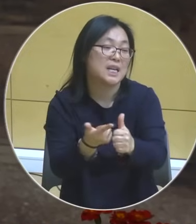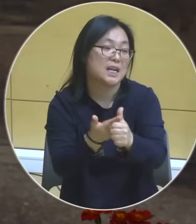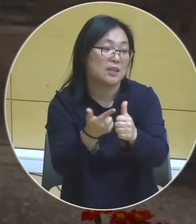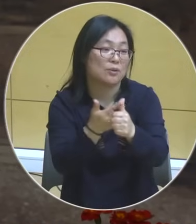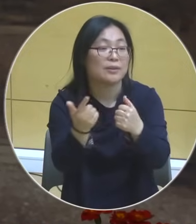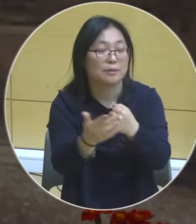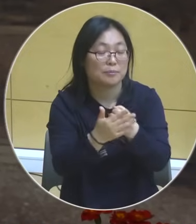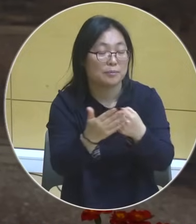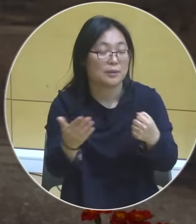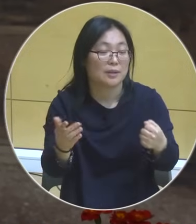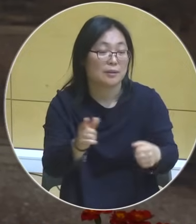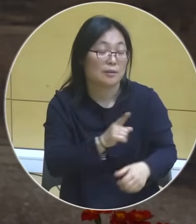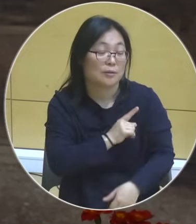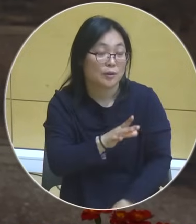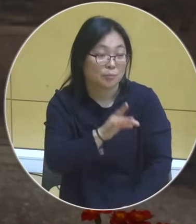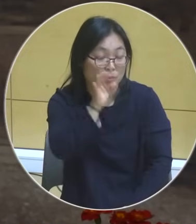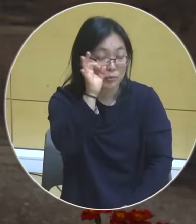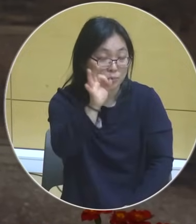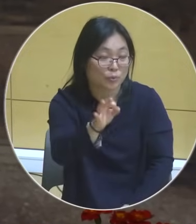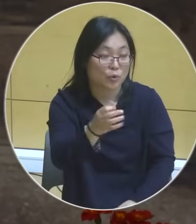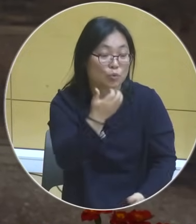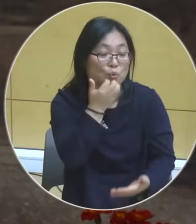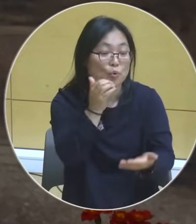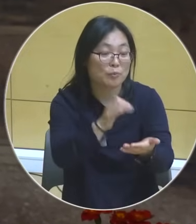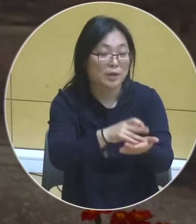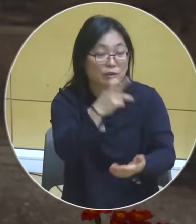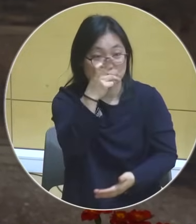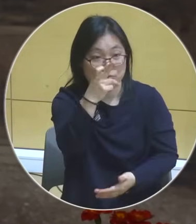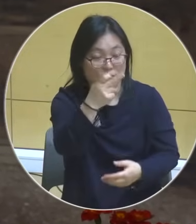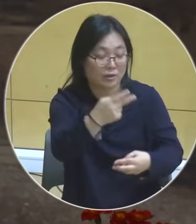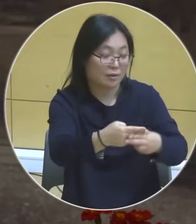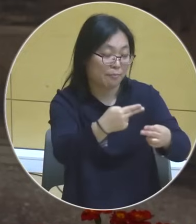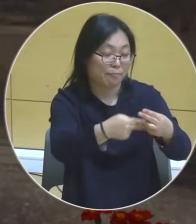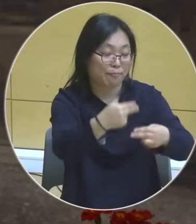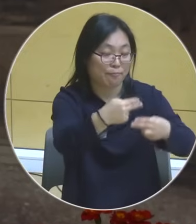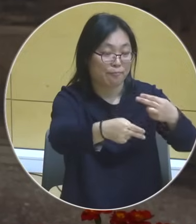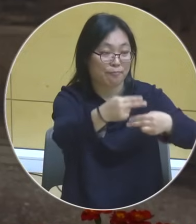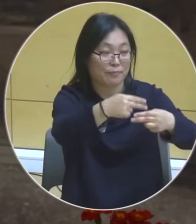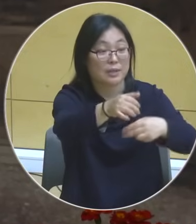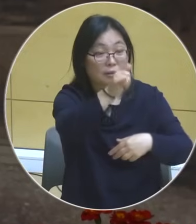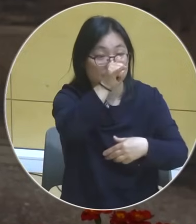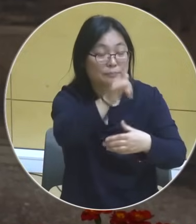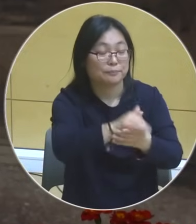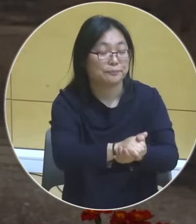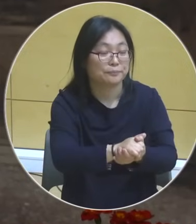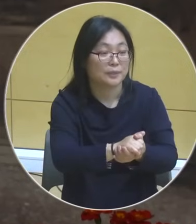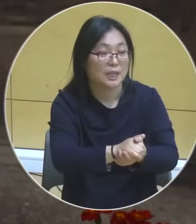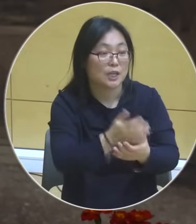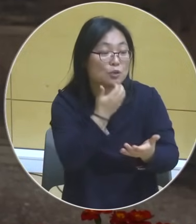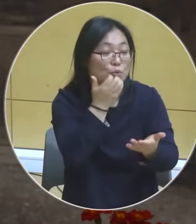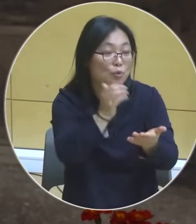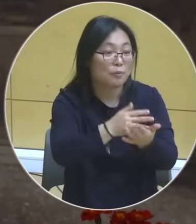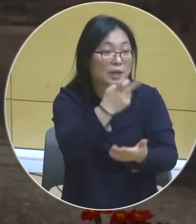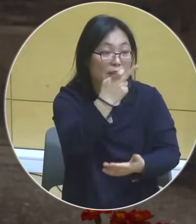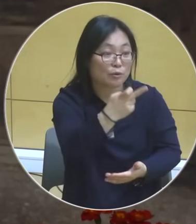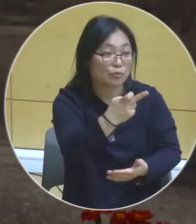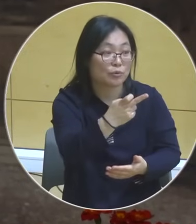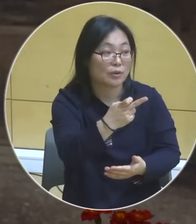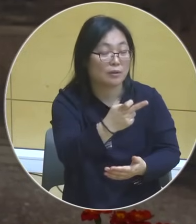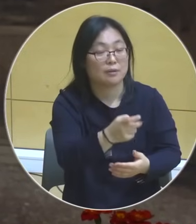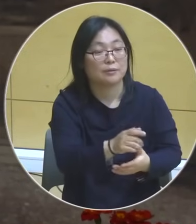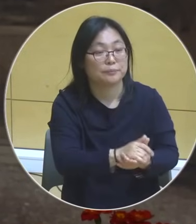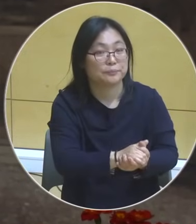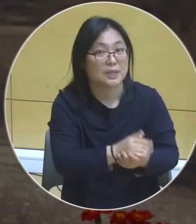때문입니다. 제일 먼저 볼 수 있는 것이 길갈에 돌멩이 12개의 탑이 있었습니다. 이 돌멩이 12는 어디서